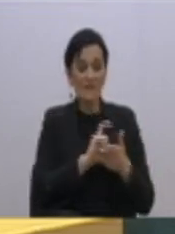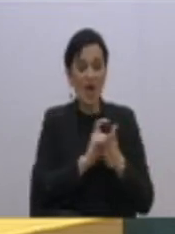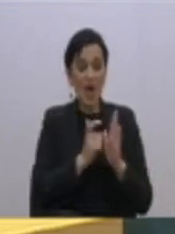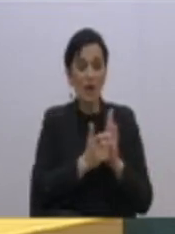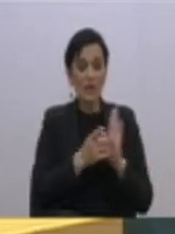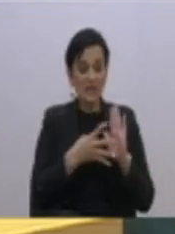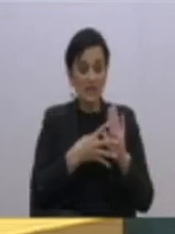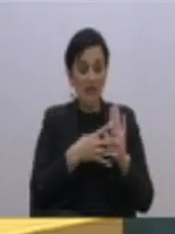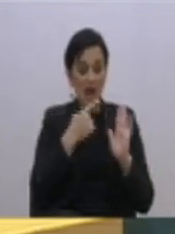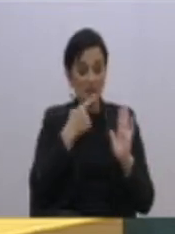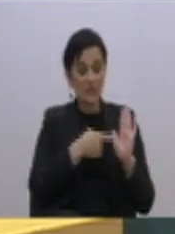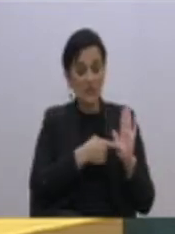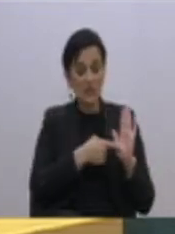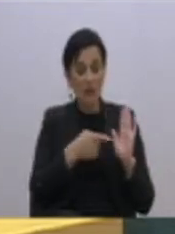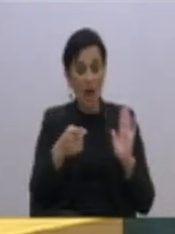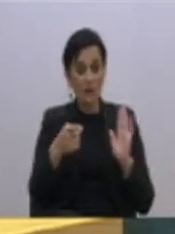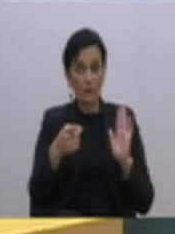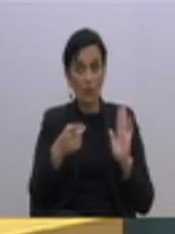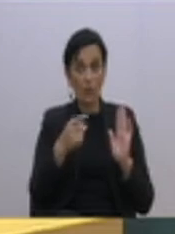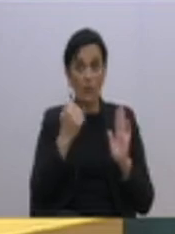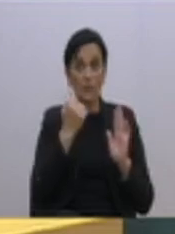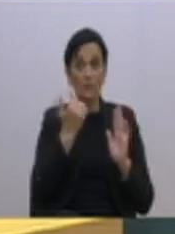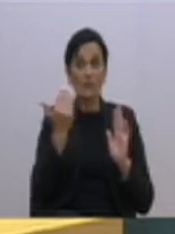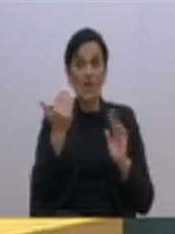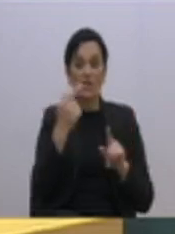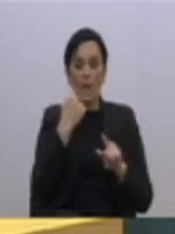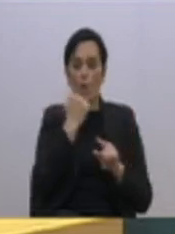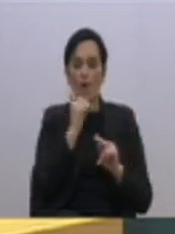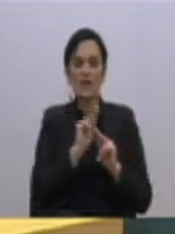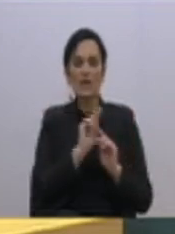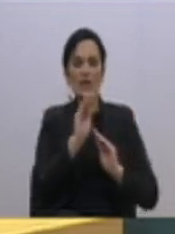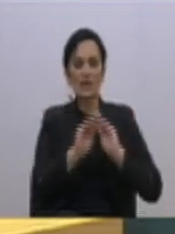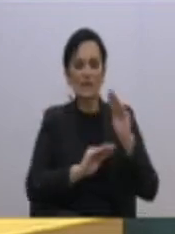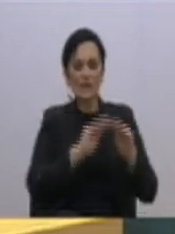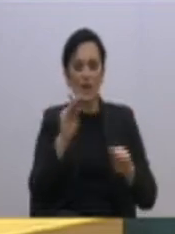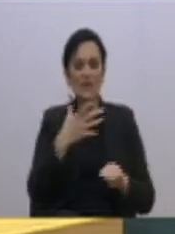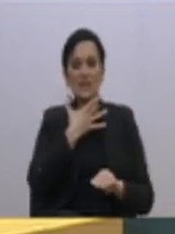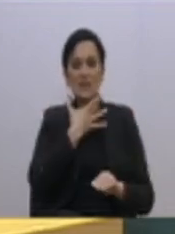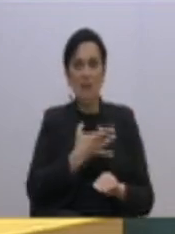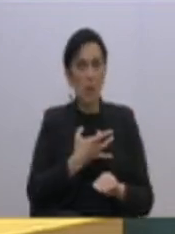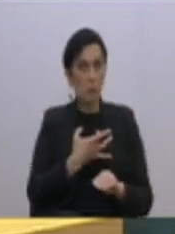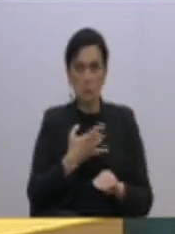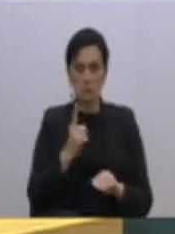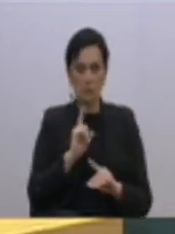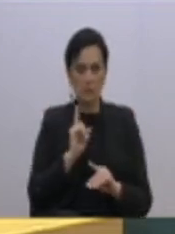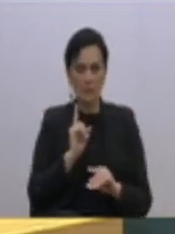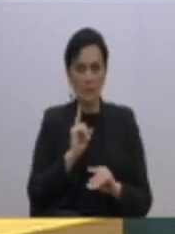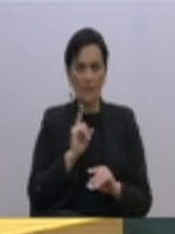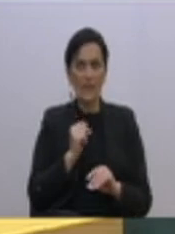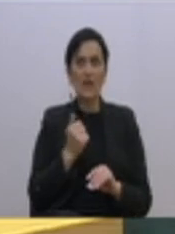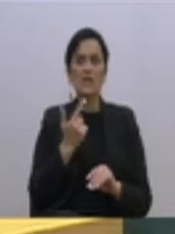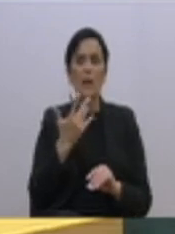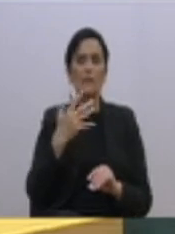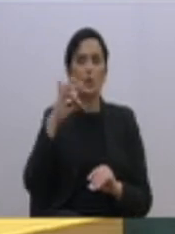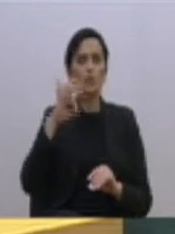ბოლო 9 წლის განმავლობაში. ანუ ის ინფრასტრუქტურა, თქვენ რო ამბობთ, რომ ინფრასტრუქტურის დეფიციტი გვაქვს, წესით არ უნდა გქონდეთ, იმიტომ რომ რამდენი